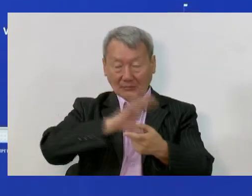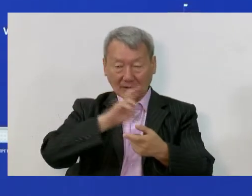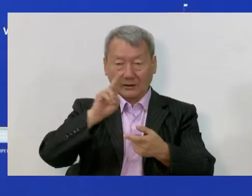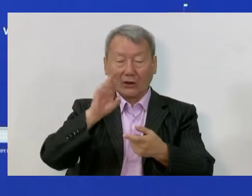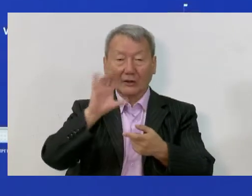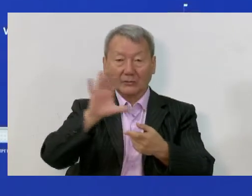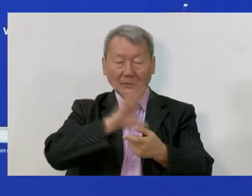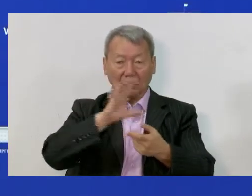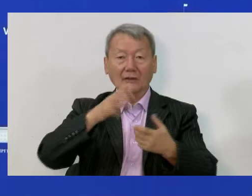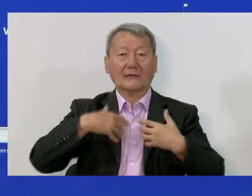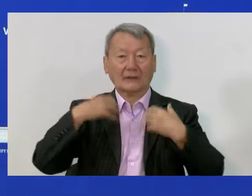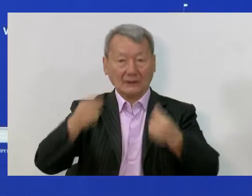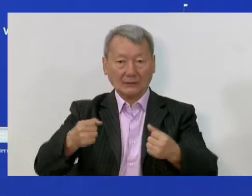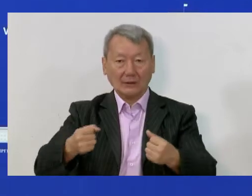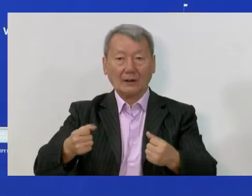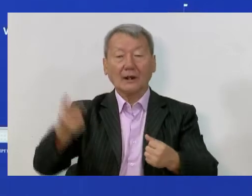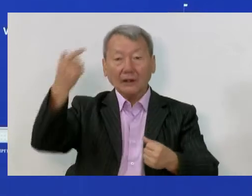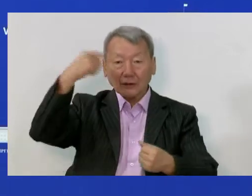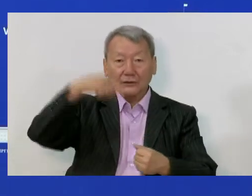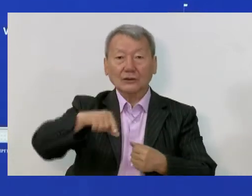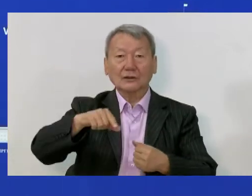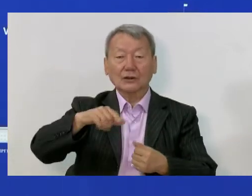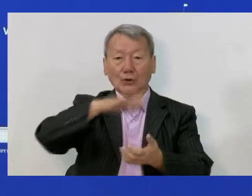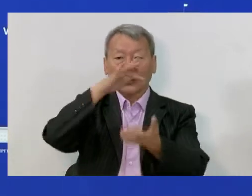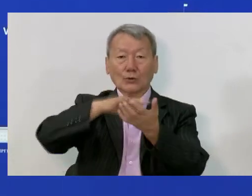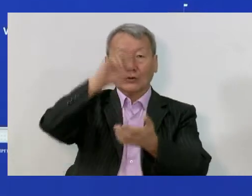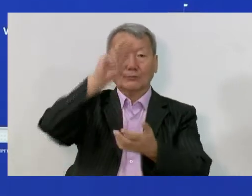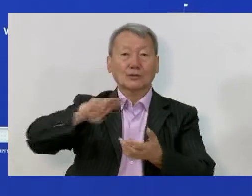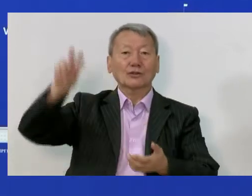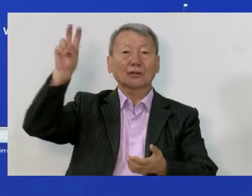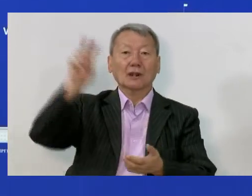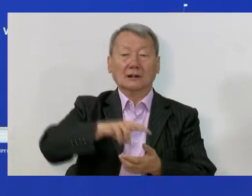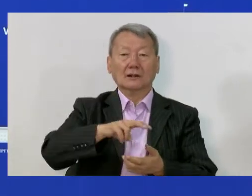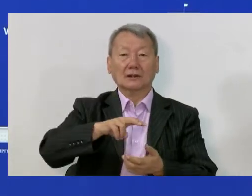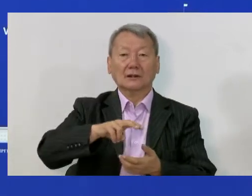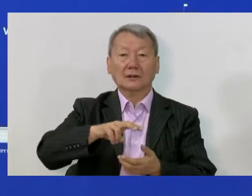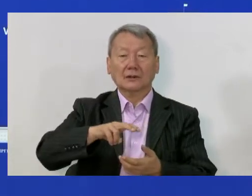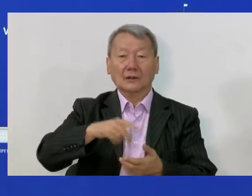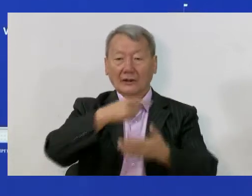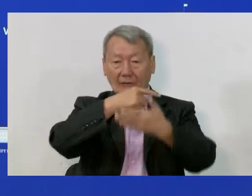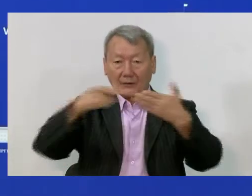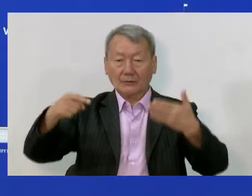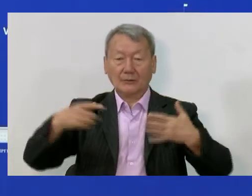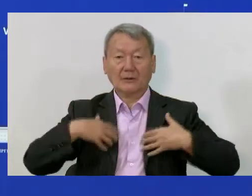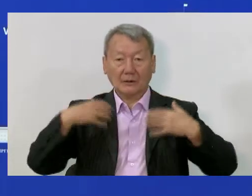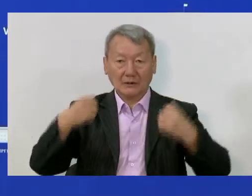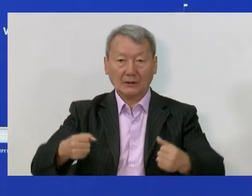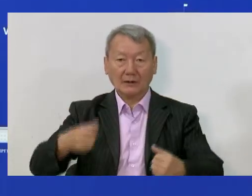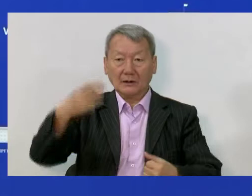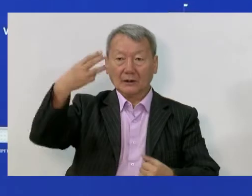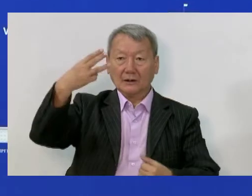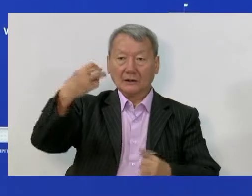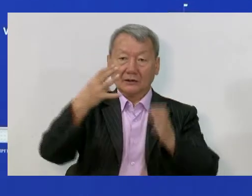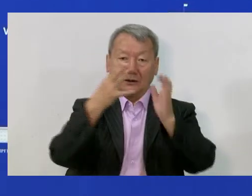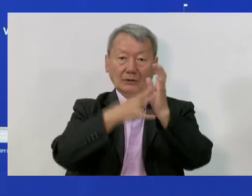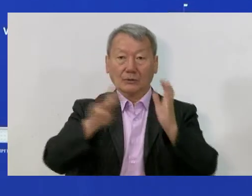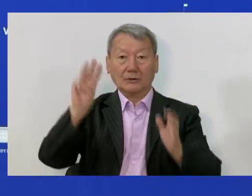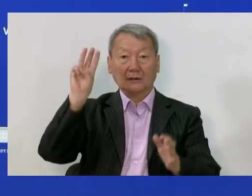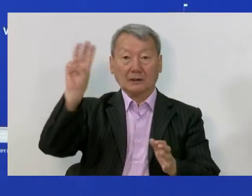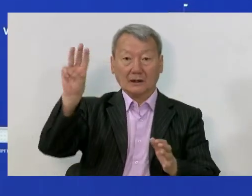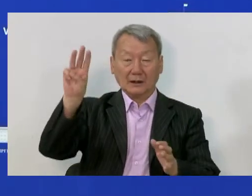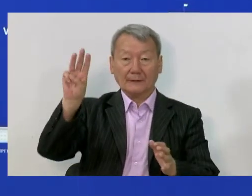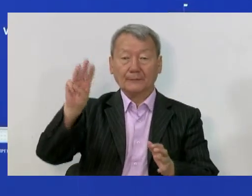COVID-19. Из них в городе Бешкек выписано с выздоровлением 393